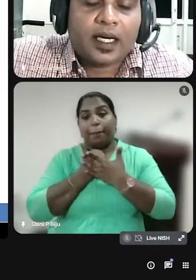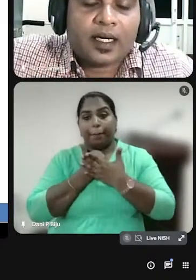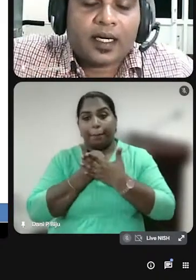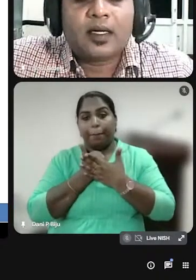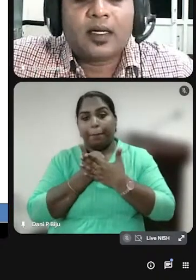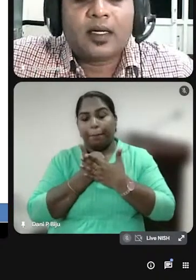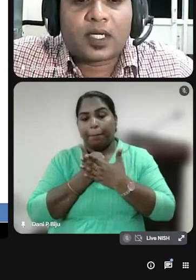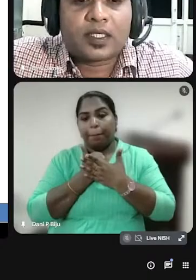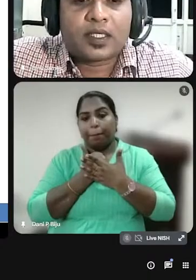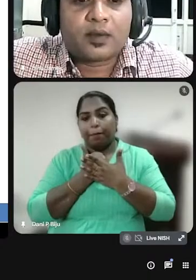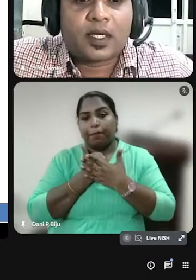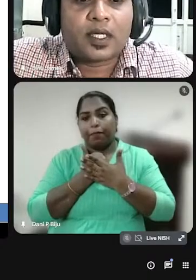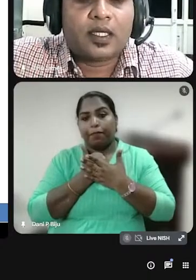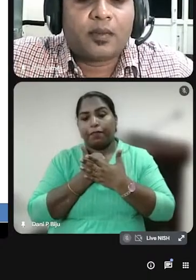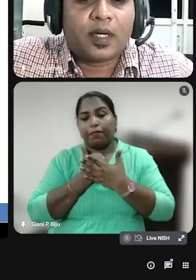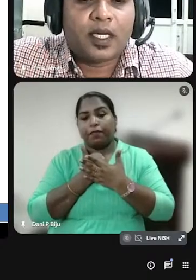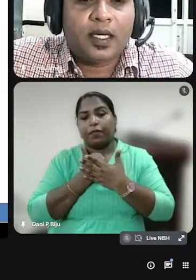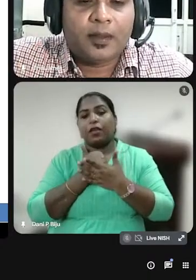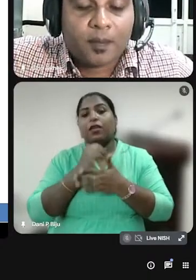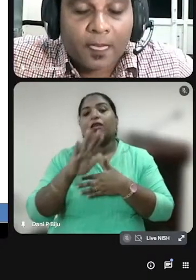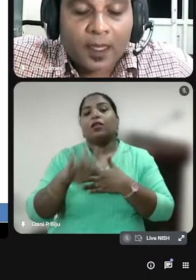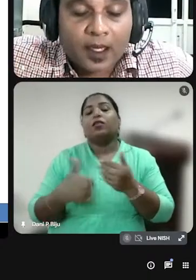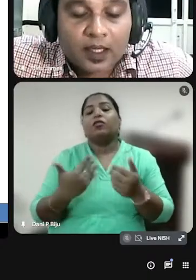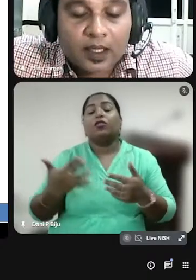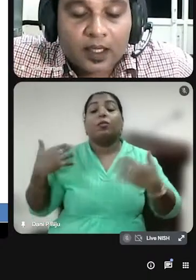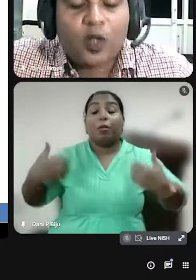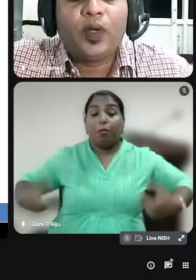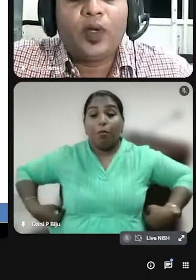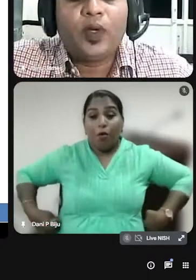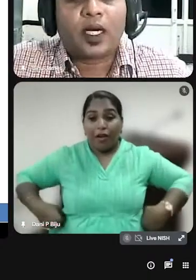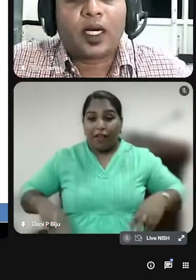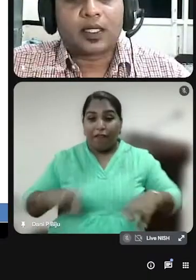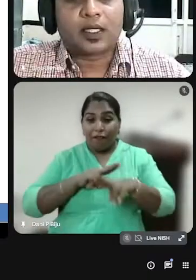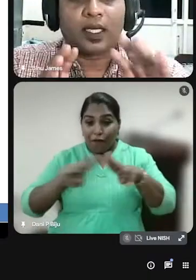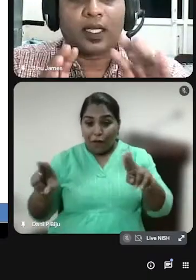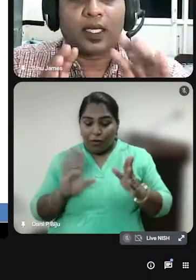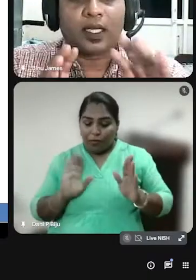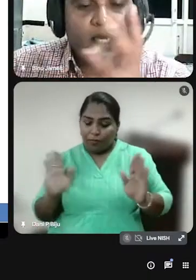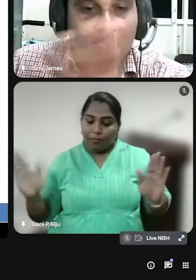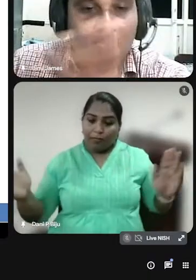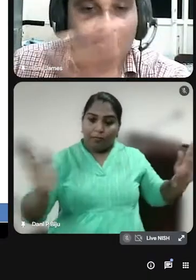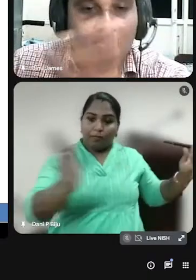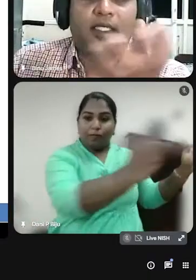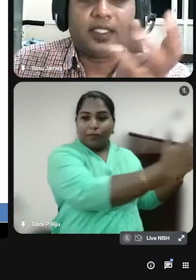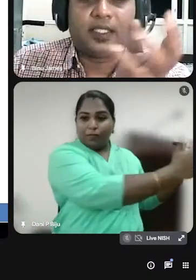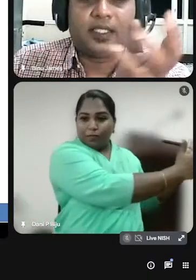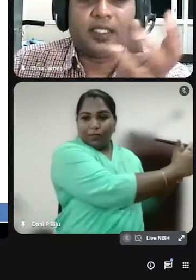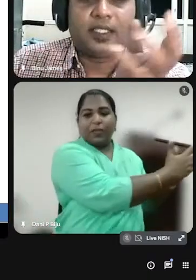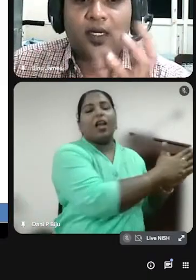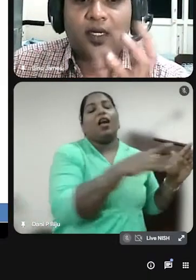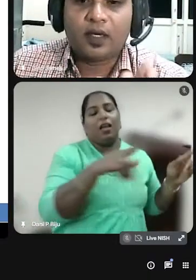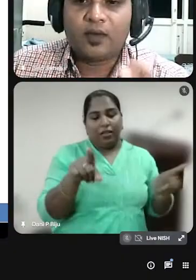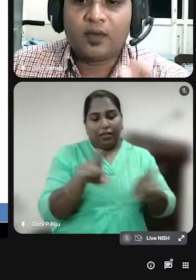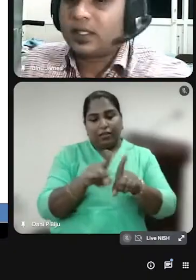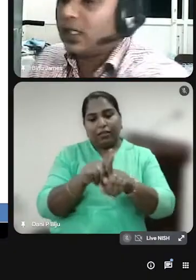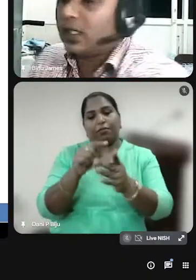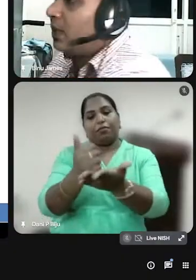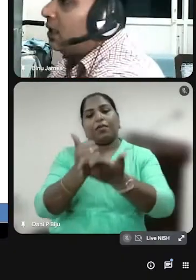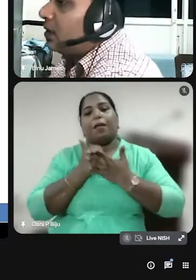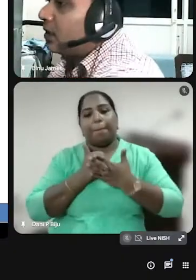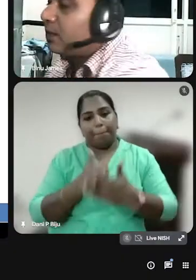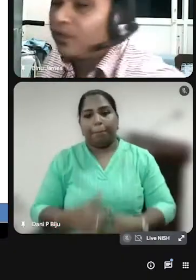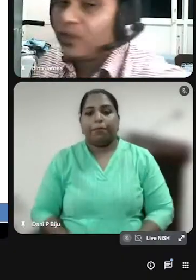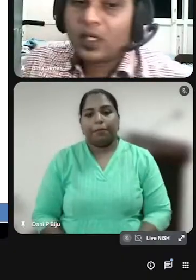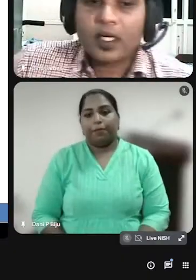നമ്മുടെ ട്രങ്ക് റൊട്ടേഷൻ, അതായത് നമ്മുടെ ഈ നടുവിന്റെ ഭാഗത്തെ കറക്കാണ് ചെയ്യുന്നത്. രണ്ട് വശത്തേക്ക്